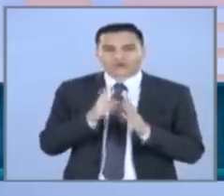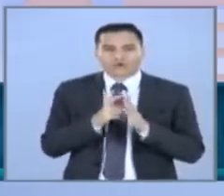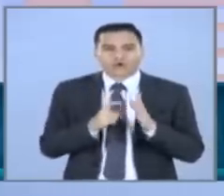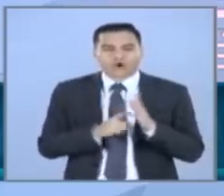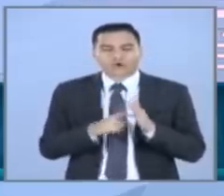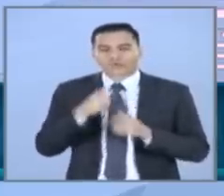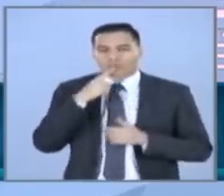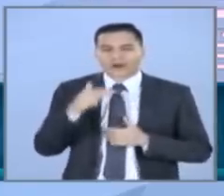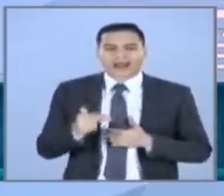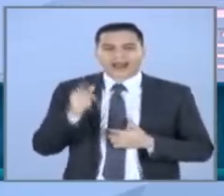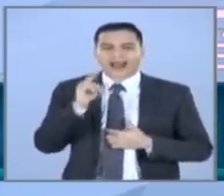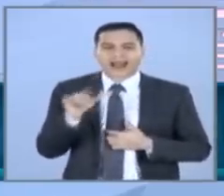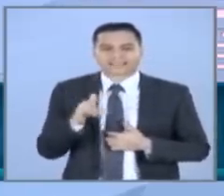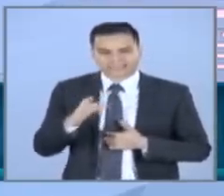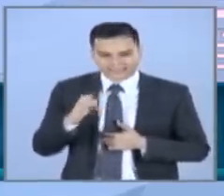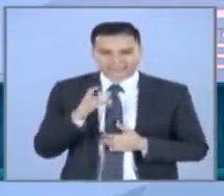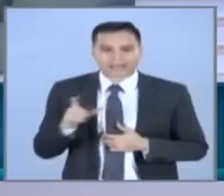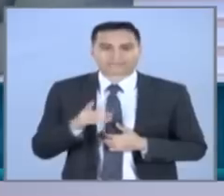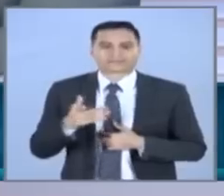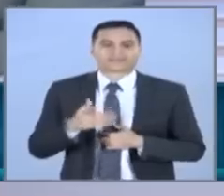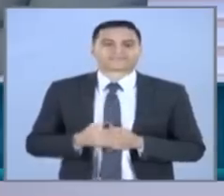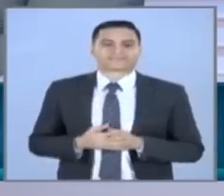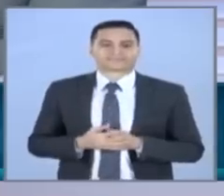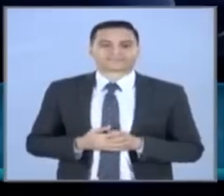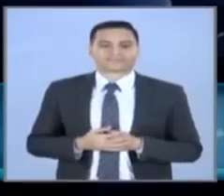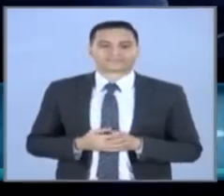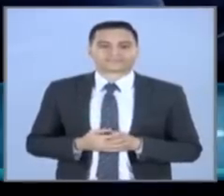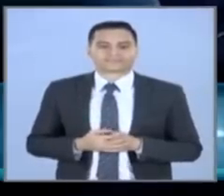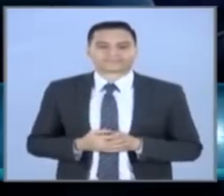من الجمهور. إجابة صحيحة.